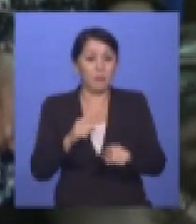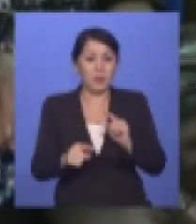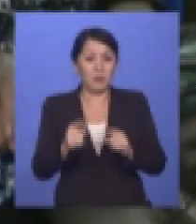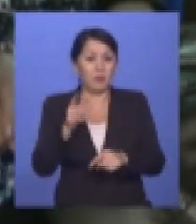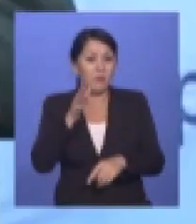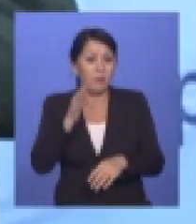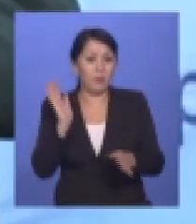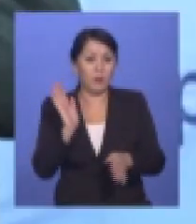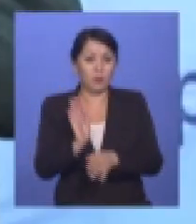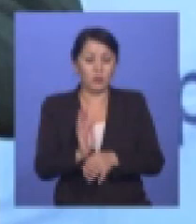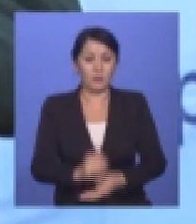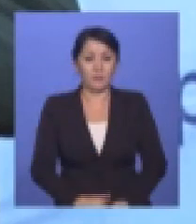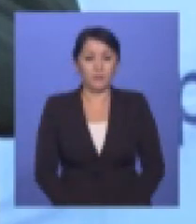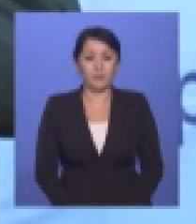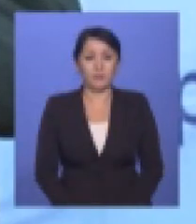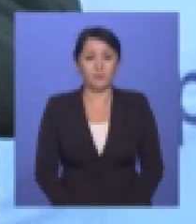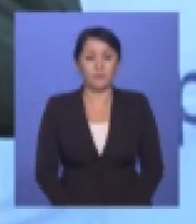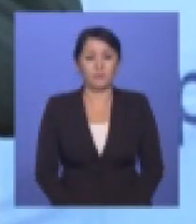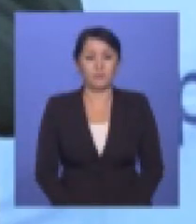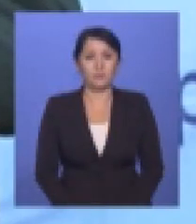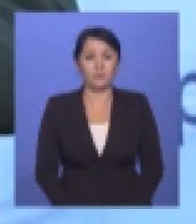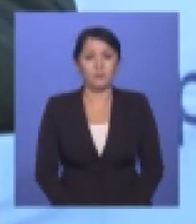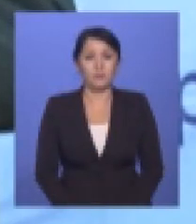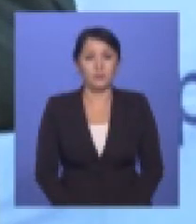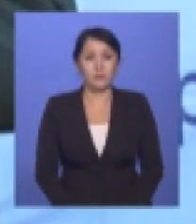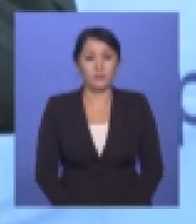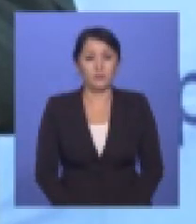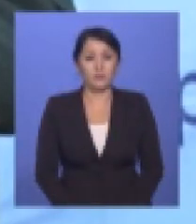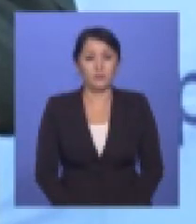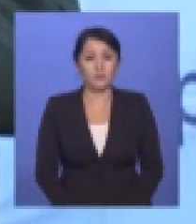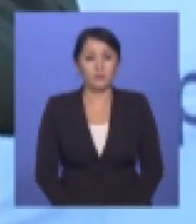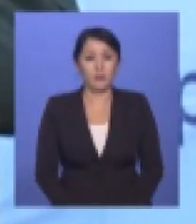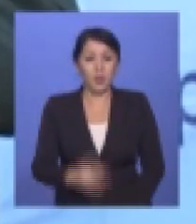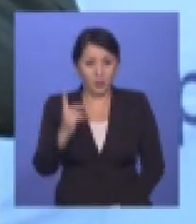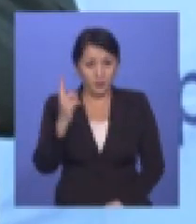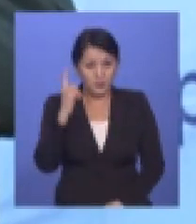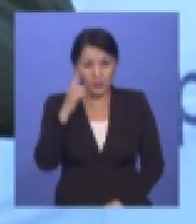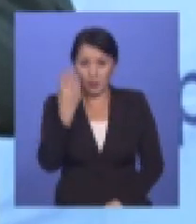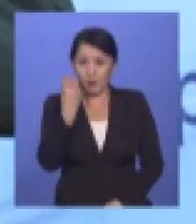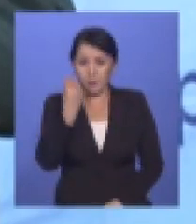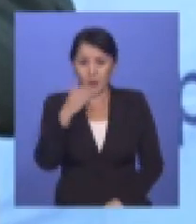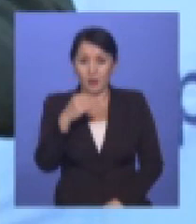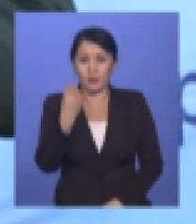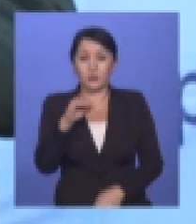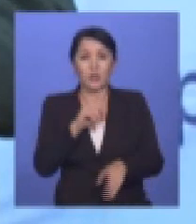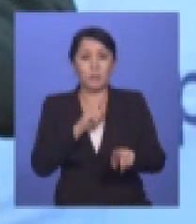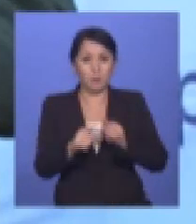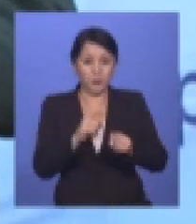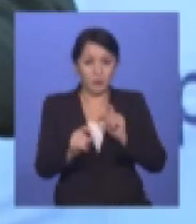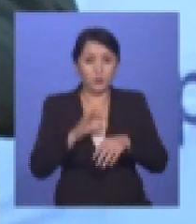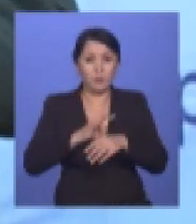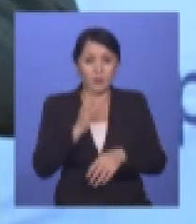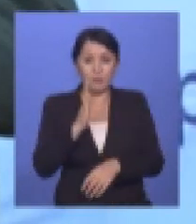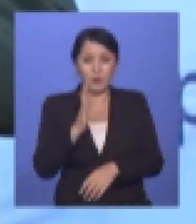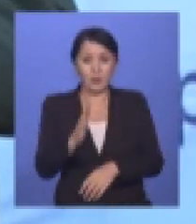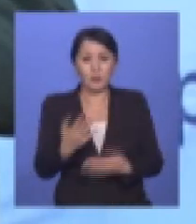шешуді тапсырды. По сотовой связи также. Айдарбек Сейпұлы, ұялы байланыстың сапасына қатысты тексеру жұмыстарын